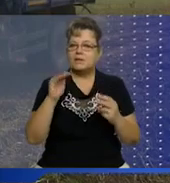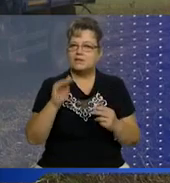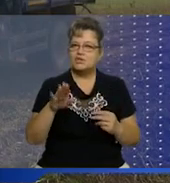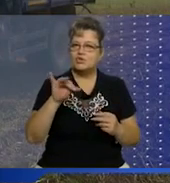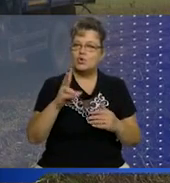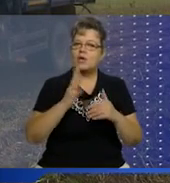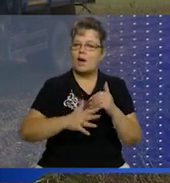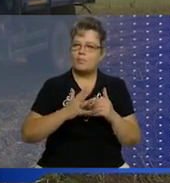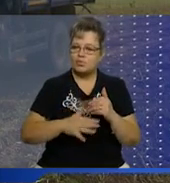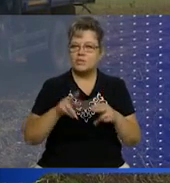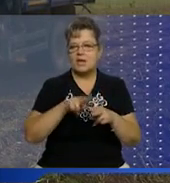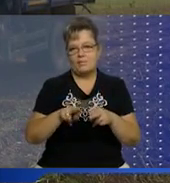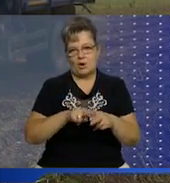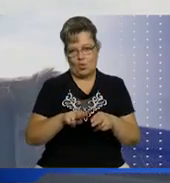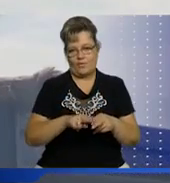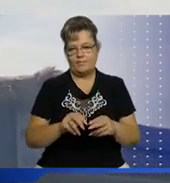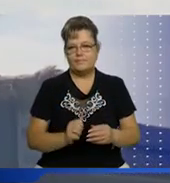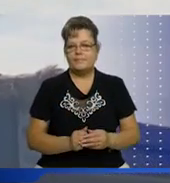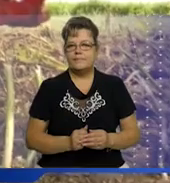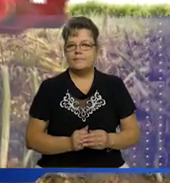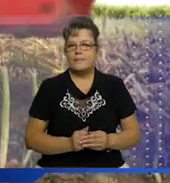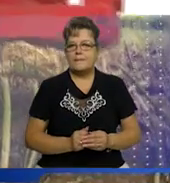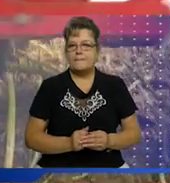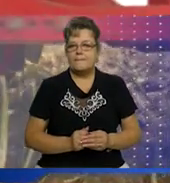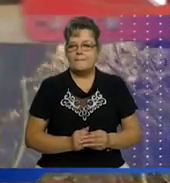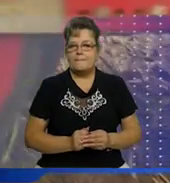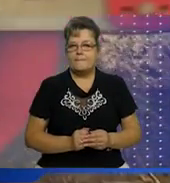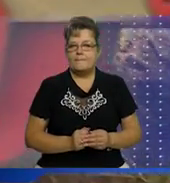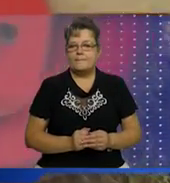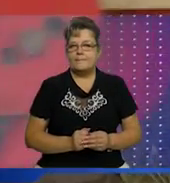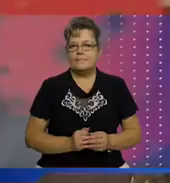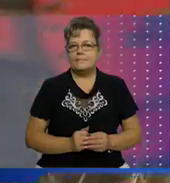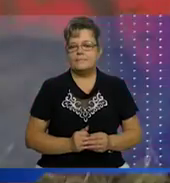по 1500 тонн капусты и моркови.